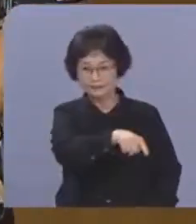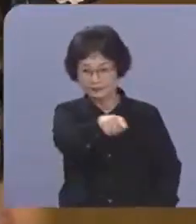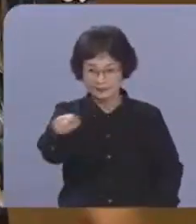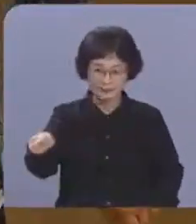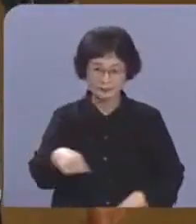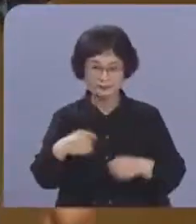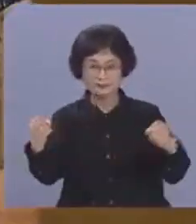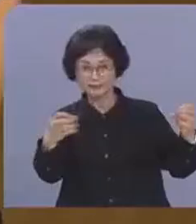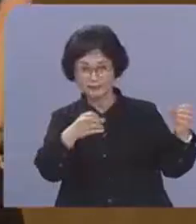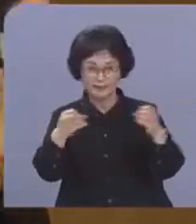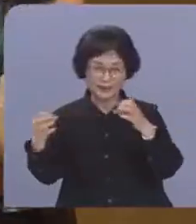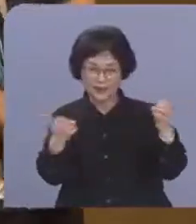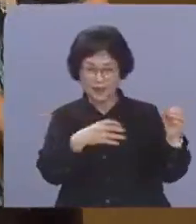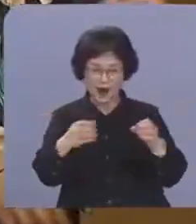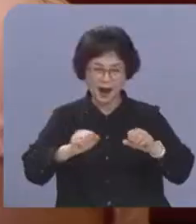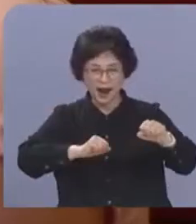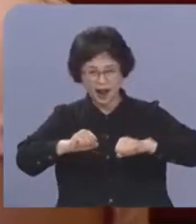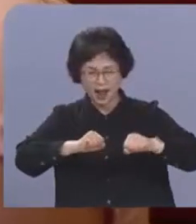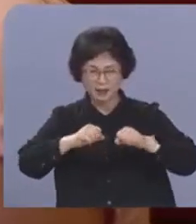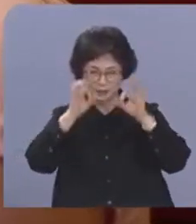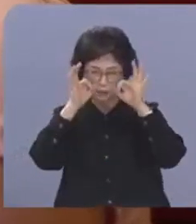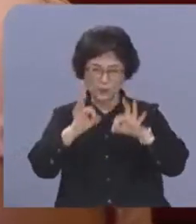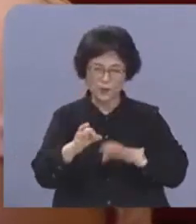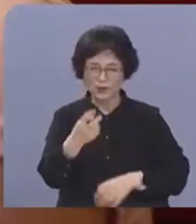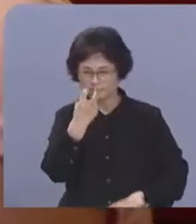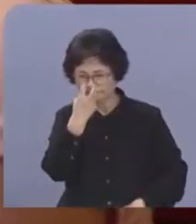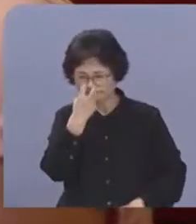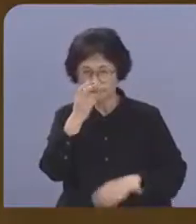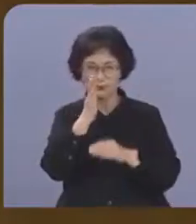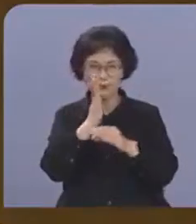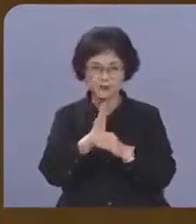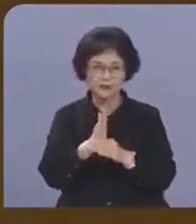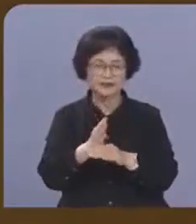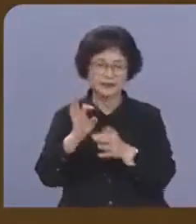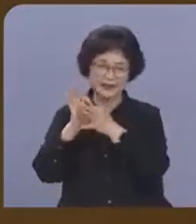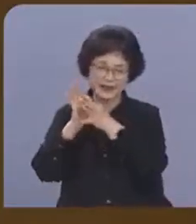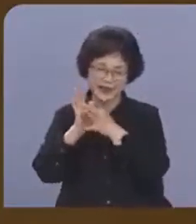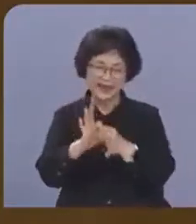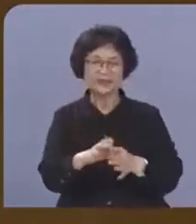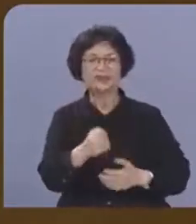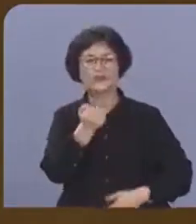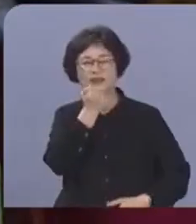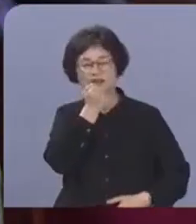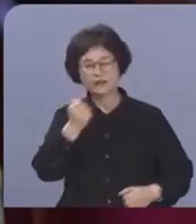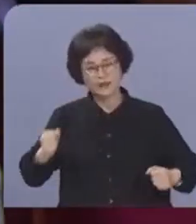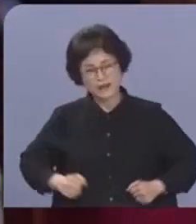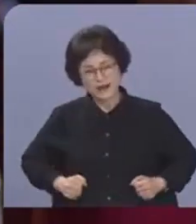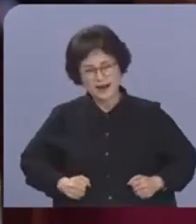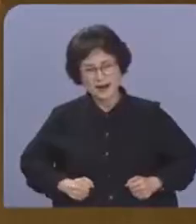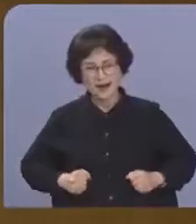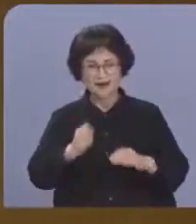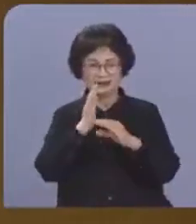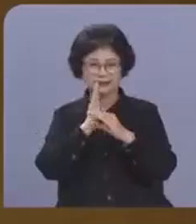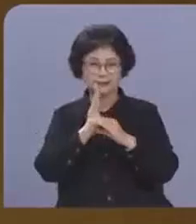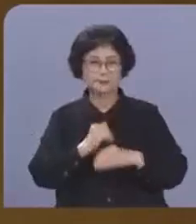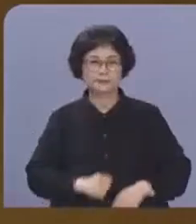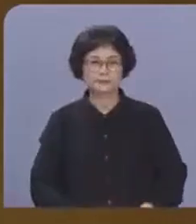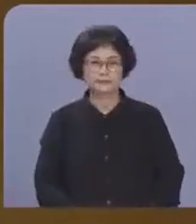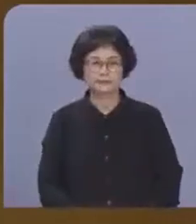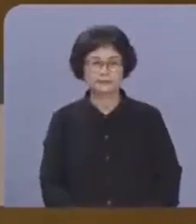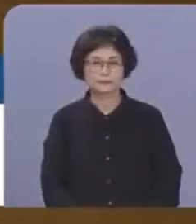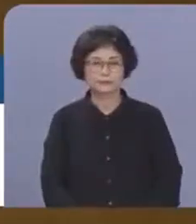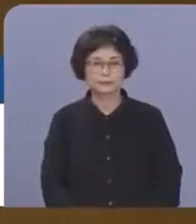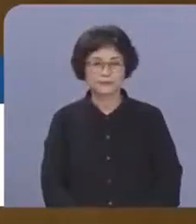대화와 몸짓을 놓칠 새라 눈을 떼지 못하고 공연 내내 웃음소리가 끊이지 않습니다. 저 같은 시민